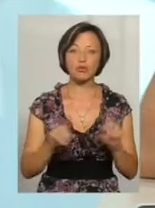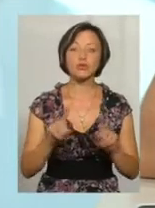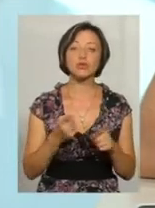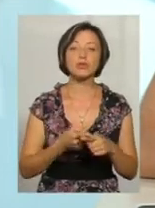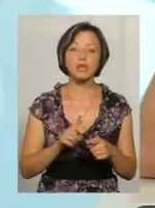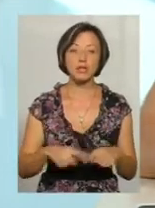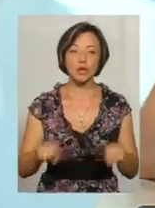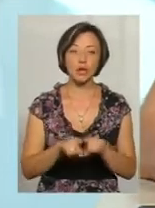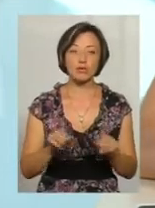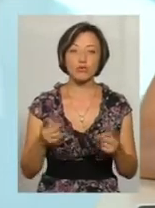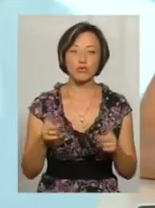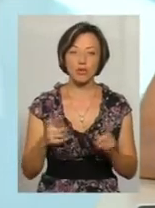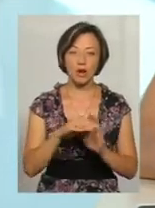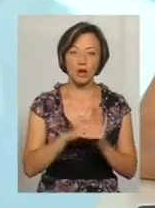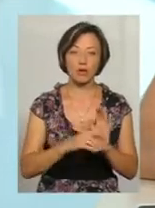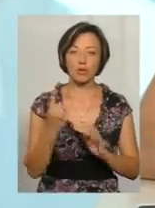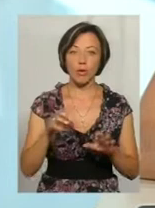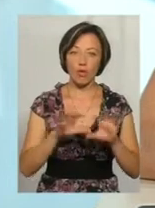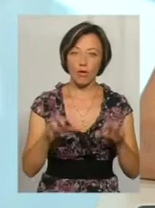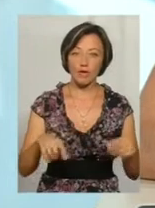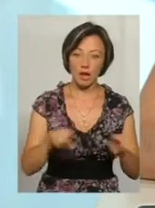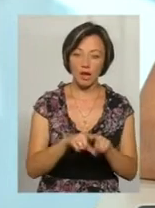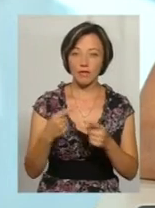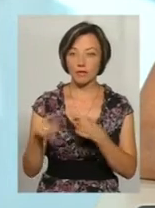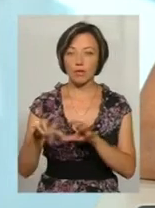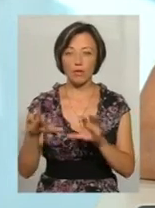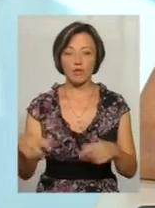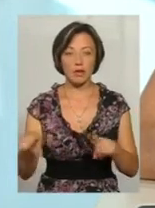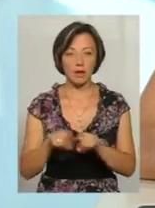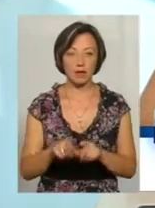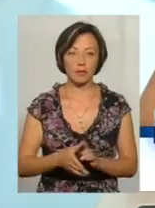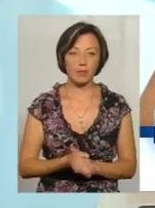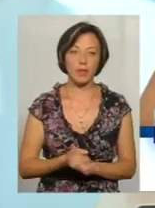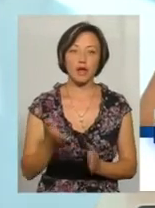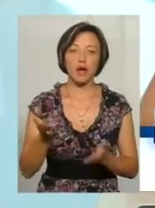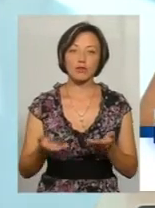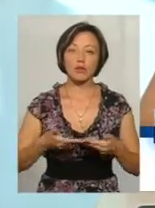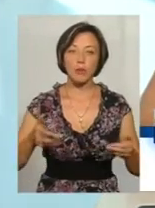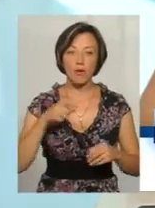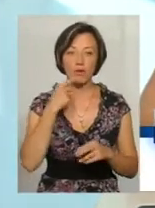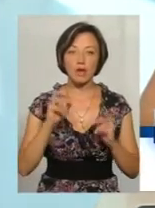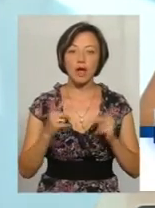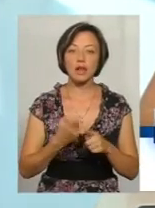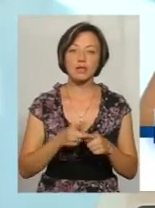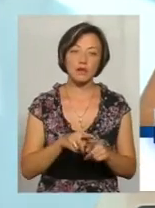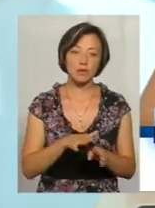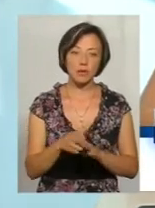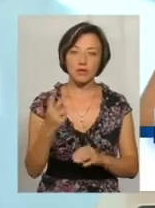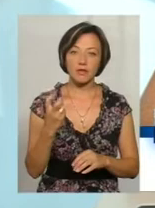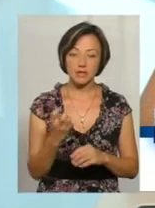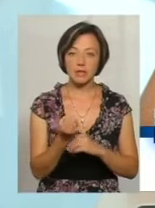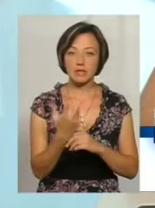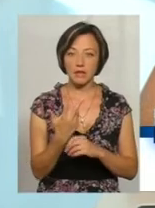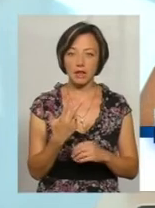таке, і чому рейтинг одного голови такий, а другого голови такий. Якщо ми говоримо, як це відбувалося,